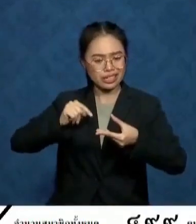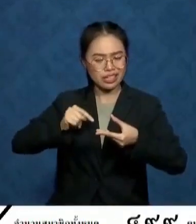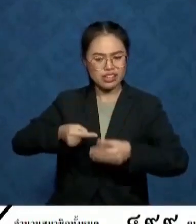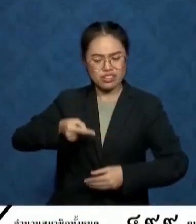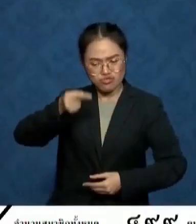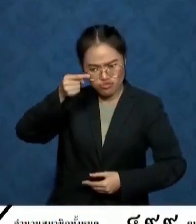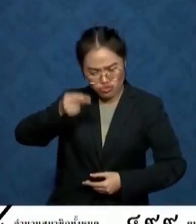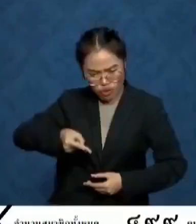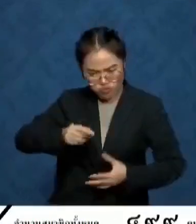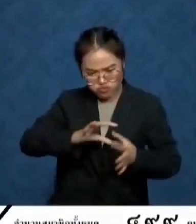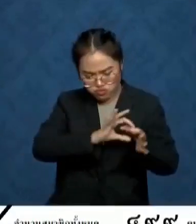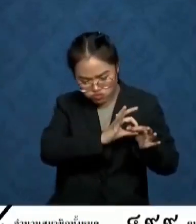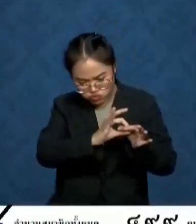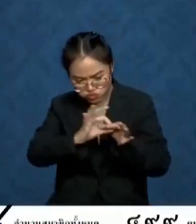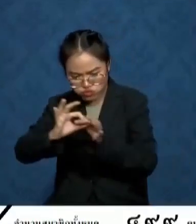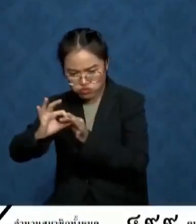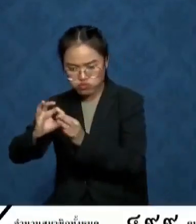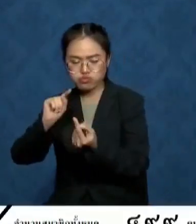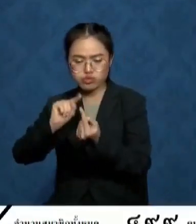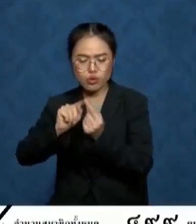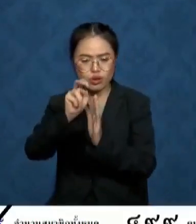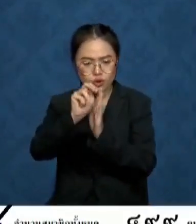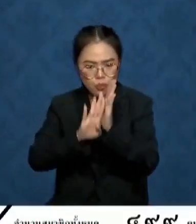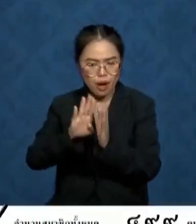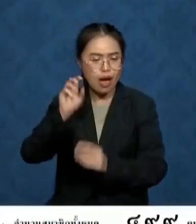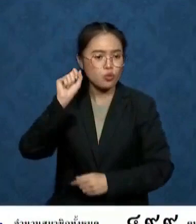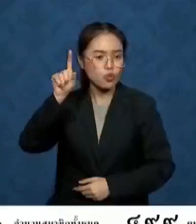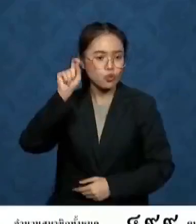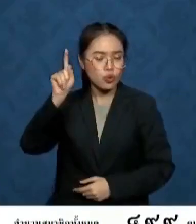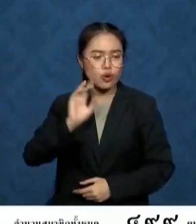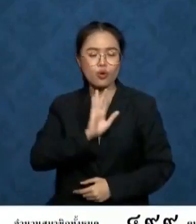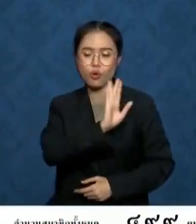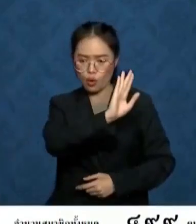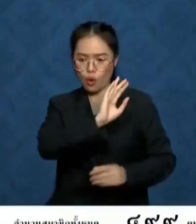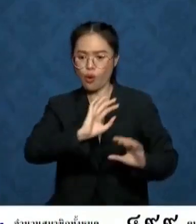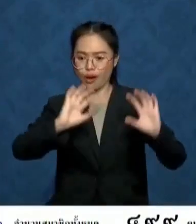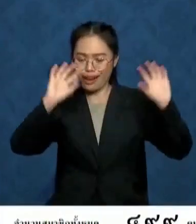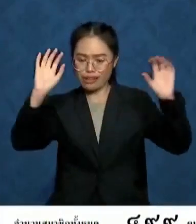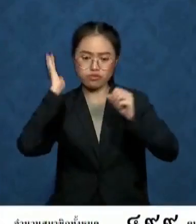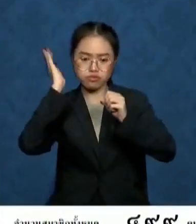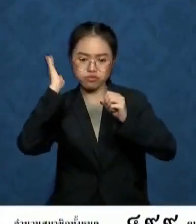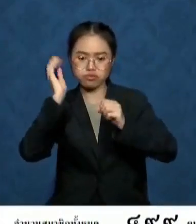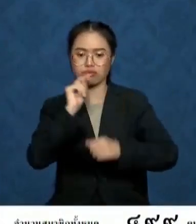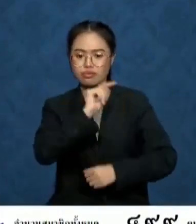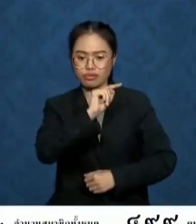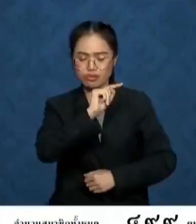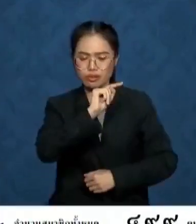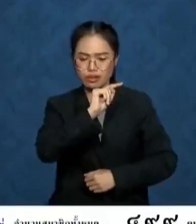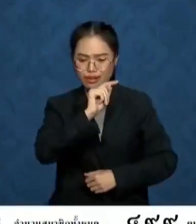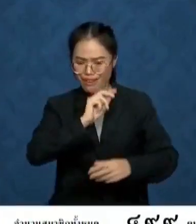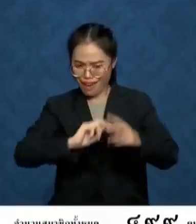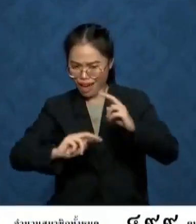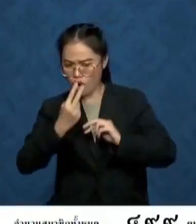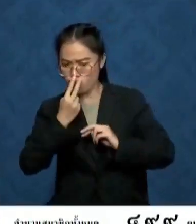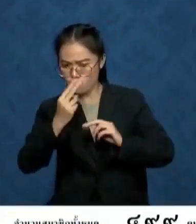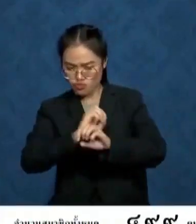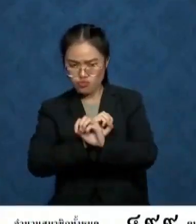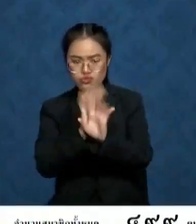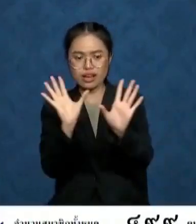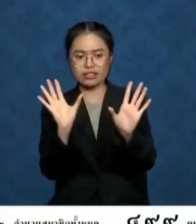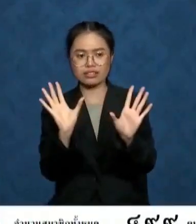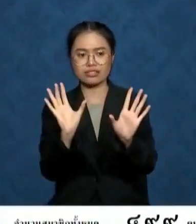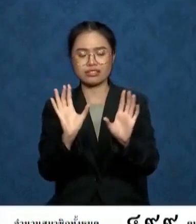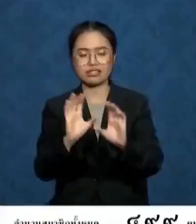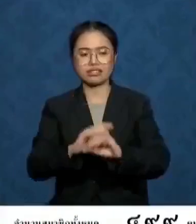จะยึดโยงกับนโยบายเร่งด่วนของรัฐบาลให้เห็นอย่างชัด